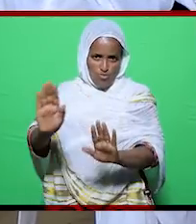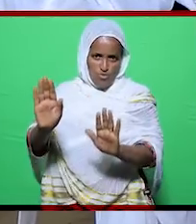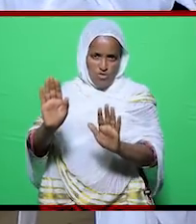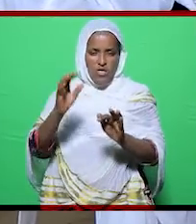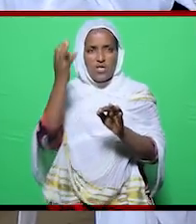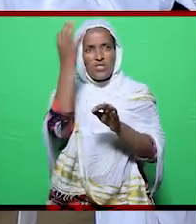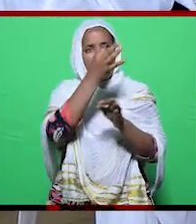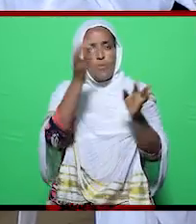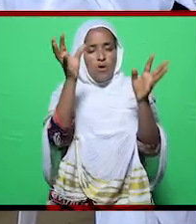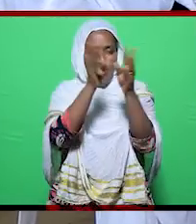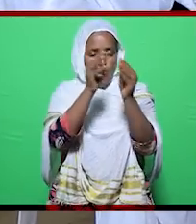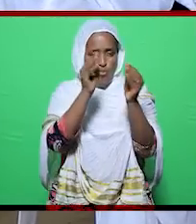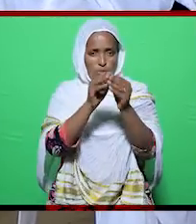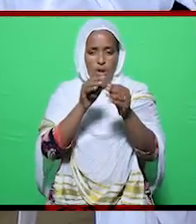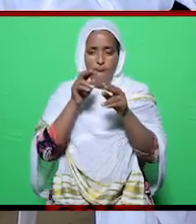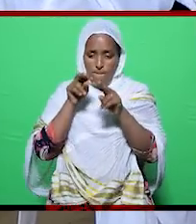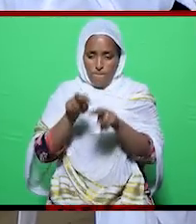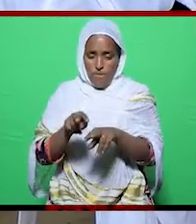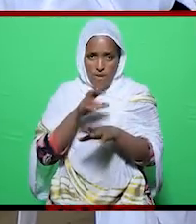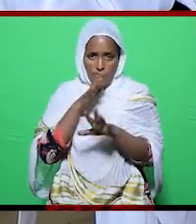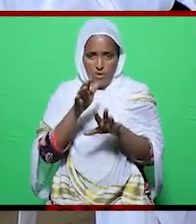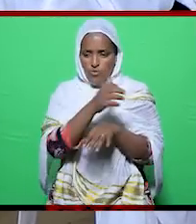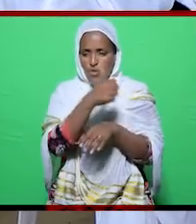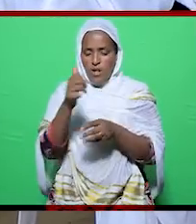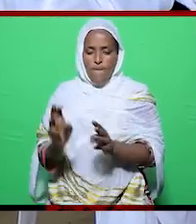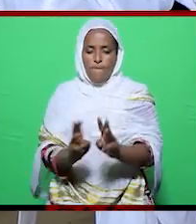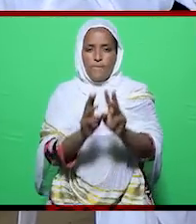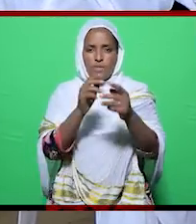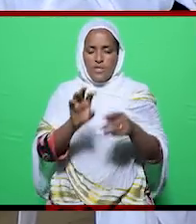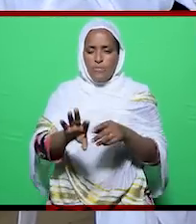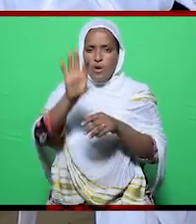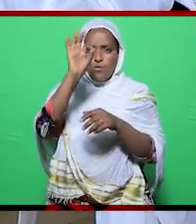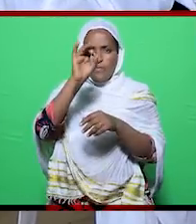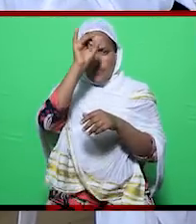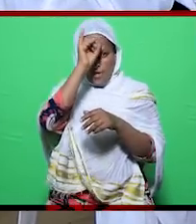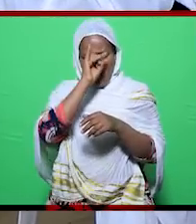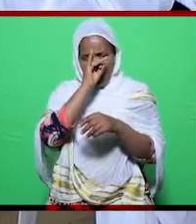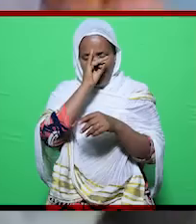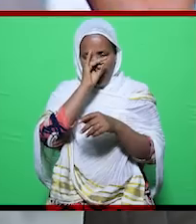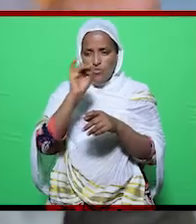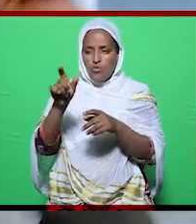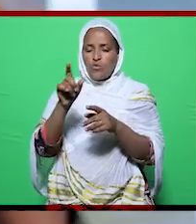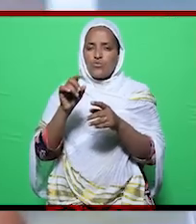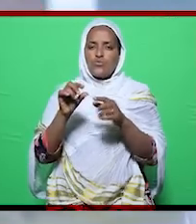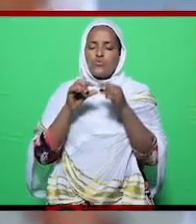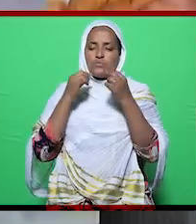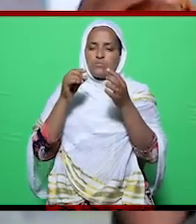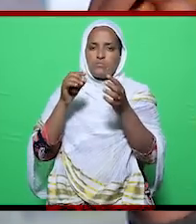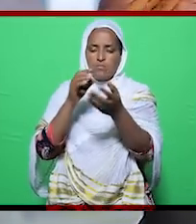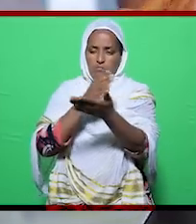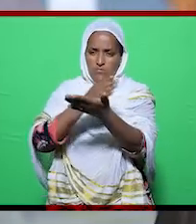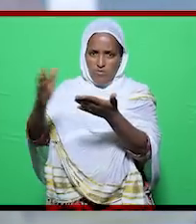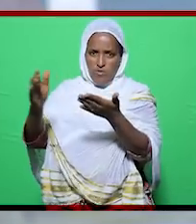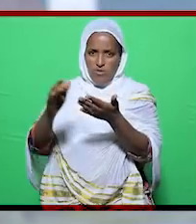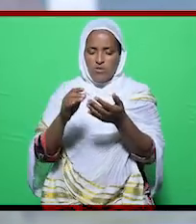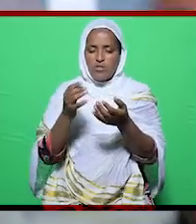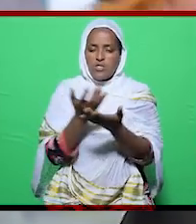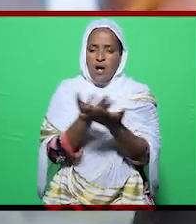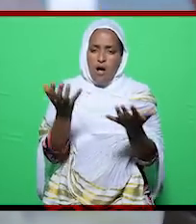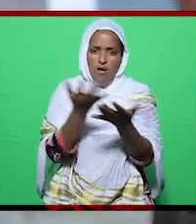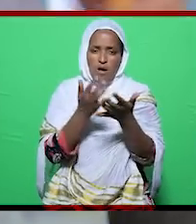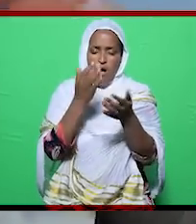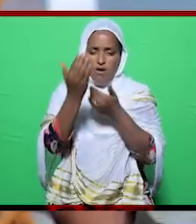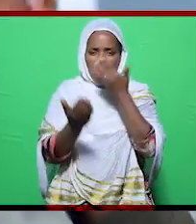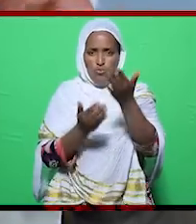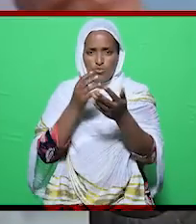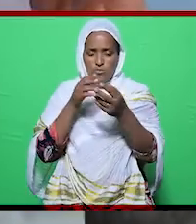ለኛ። ስለዚህ ቤተ ክርስቲያን አምጥተን ይሄ ተጎድቶብኛል፣ ስለዚህ ሰንበት ትምህርት ቤቶች አስወግዱት፣ ሰበካ